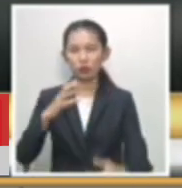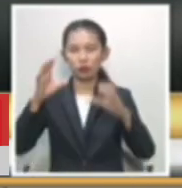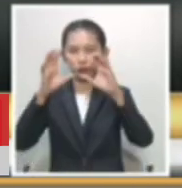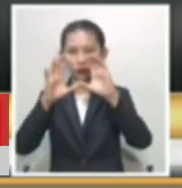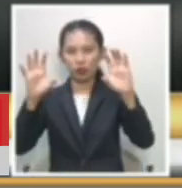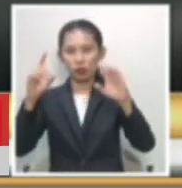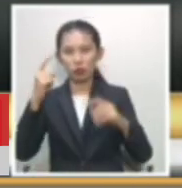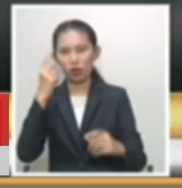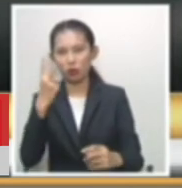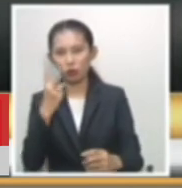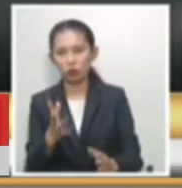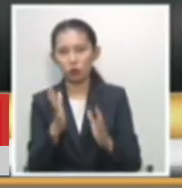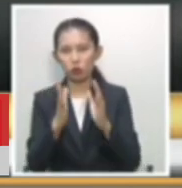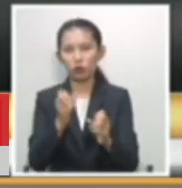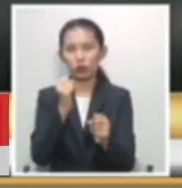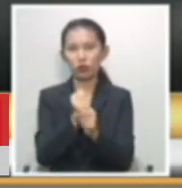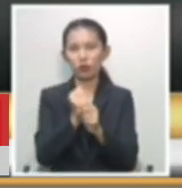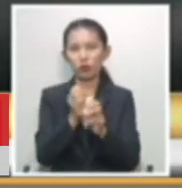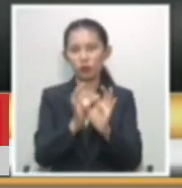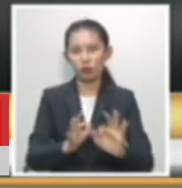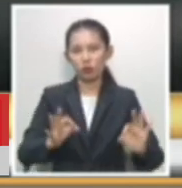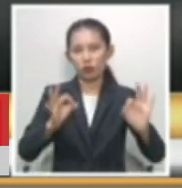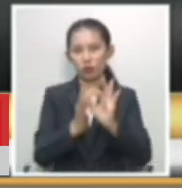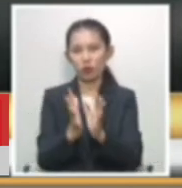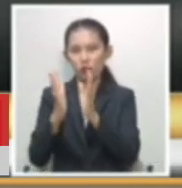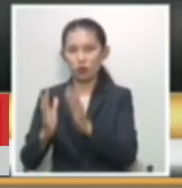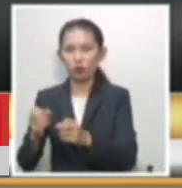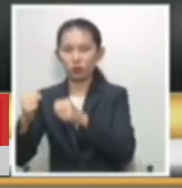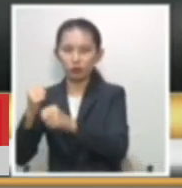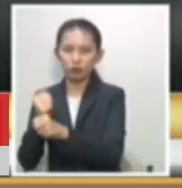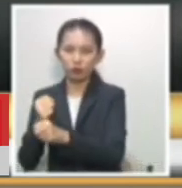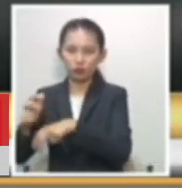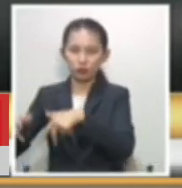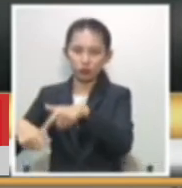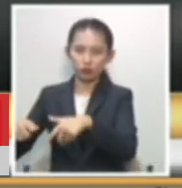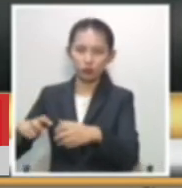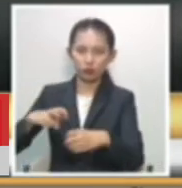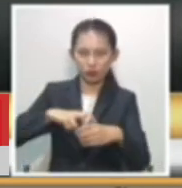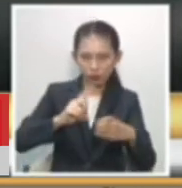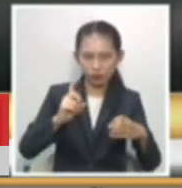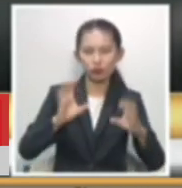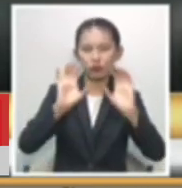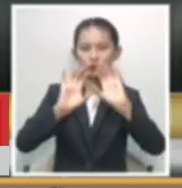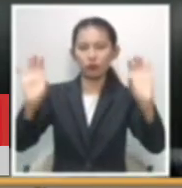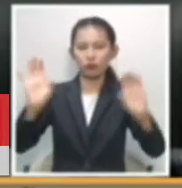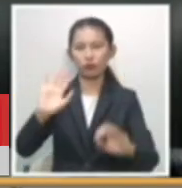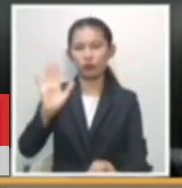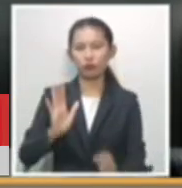ของพ่อแม่พี่น้องประชาชนท่านทั้งหลายไม่ควรเป็นรัฐบาลค่ะขอบคุณค่ะ